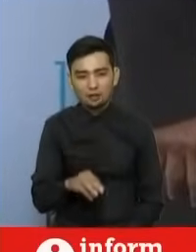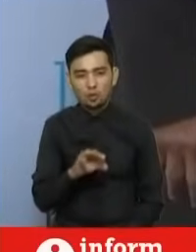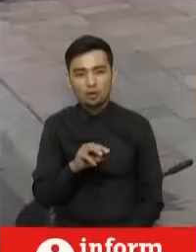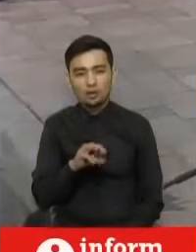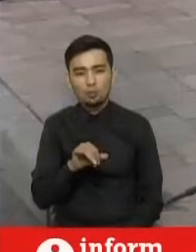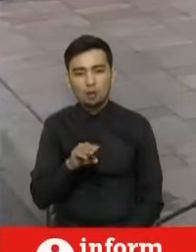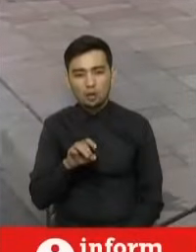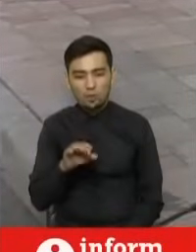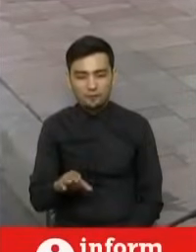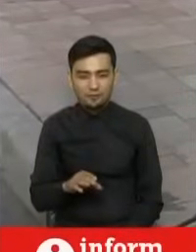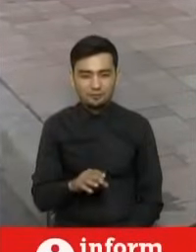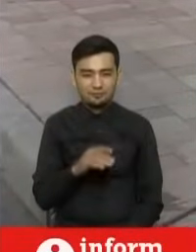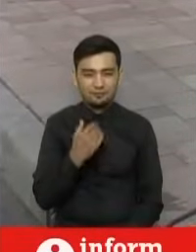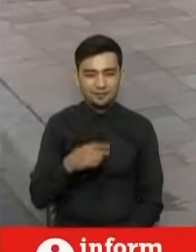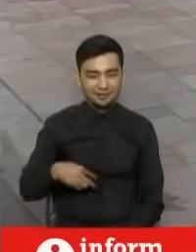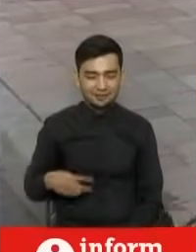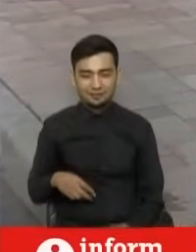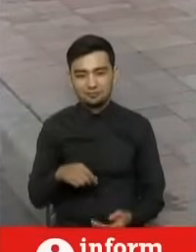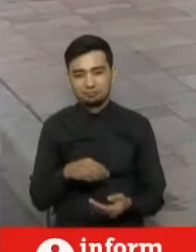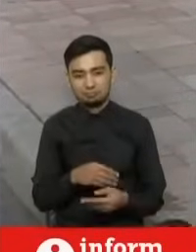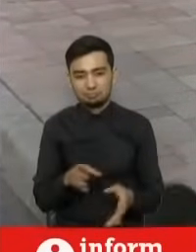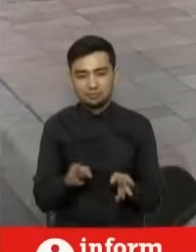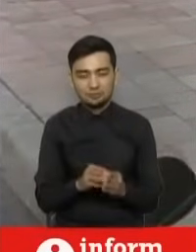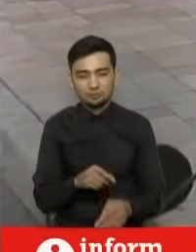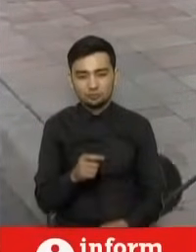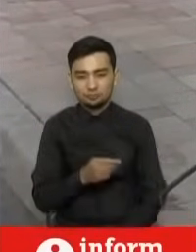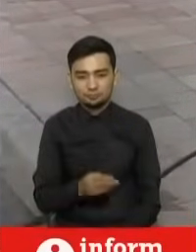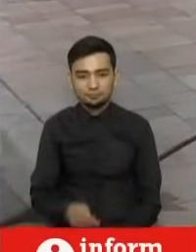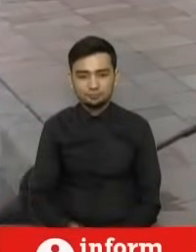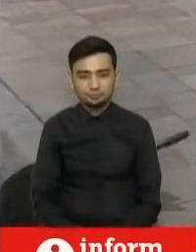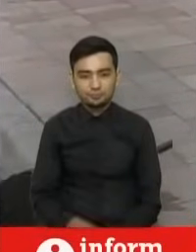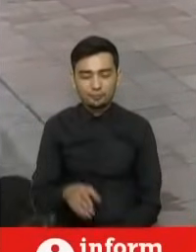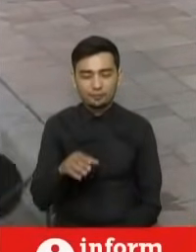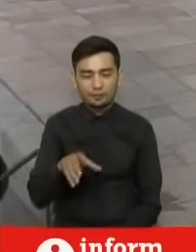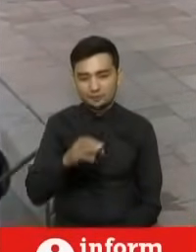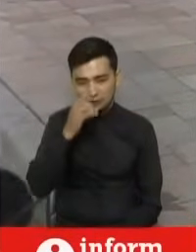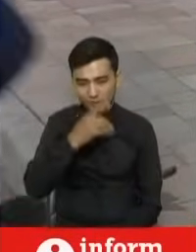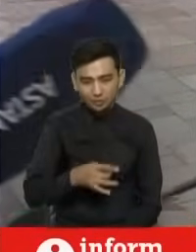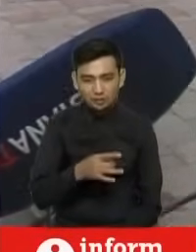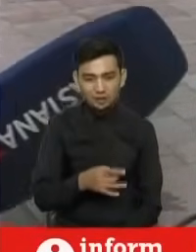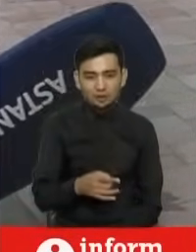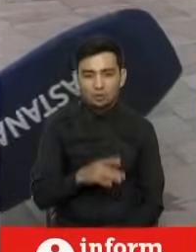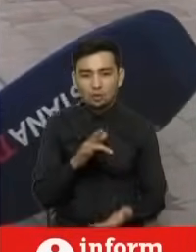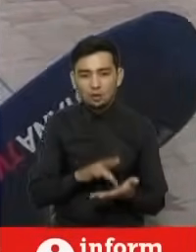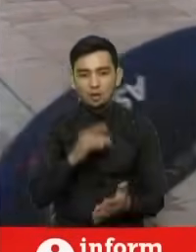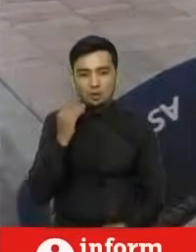Айтмагамбетовым. На сегодняшний день начато строительство 517 домов во всех районах в городе